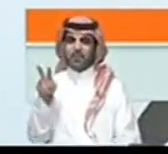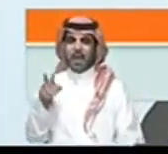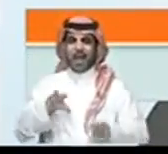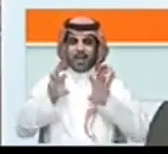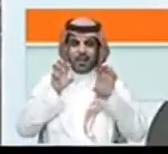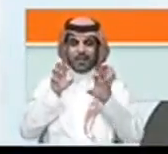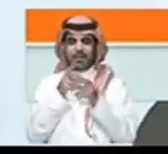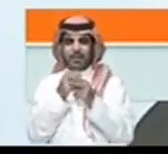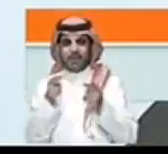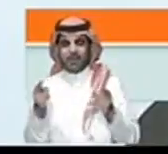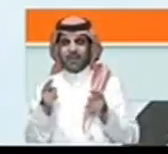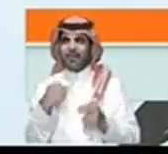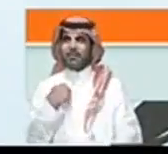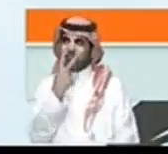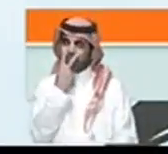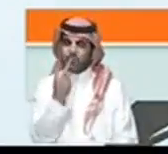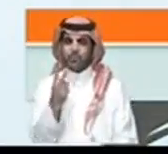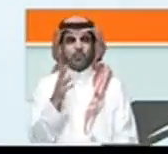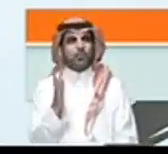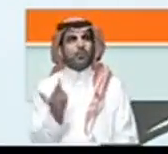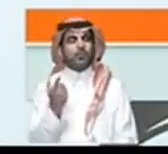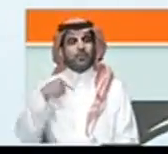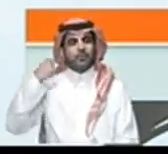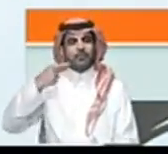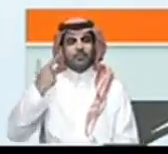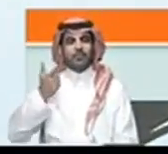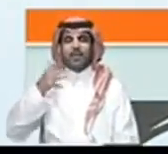يعني يشوف التعرف على